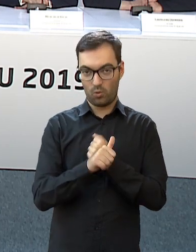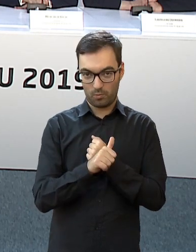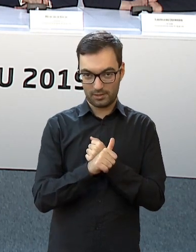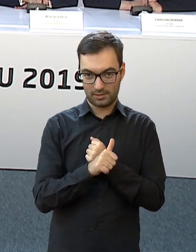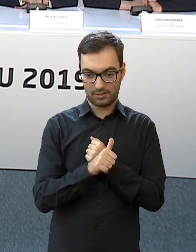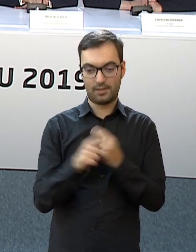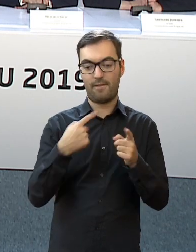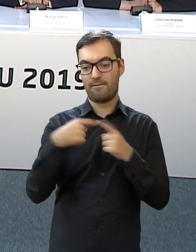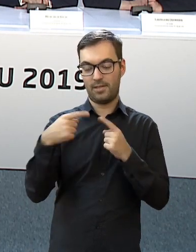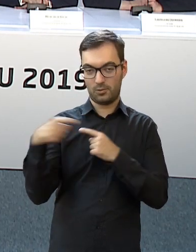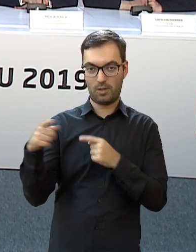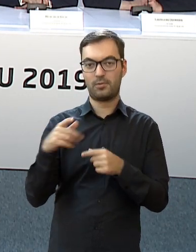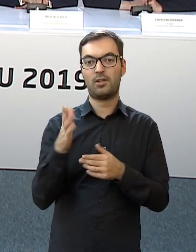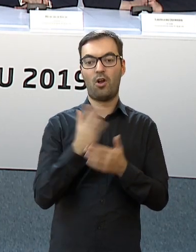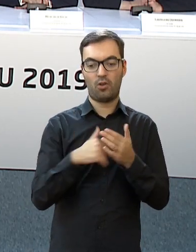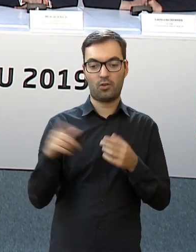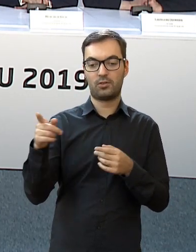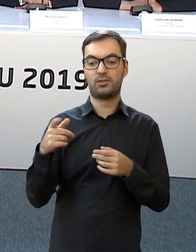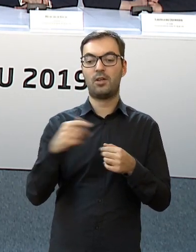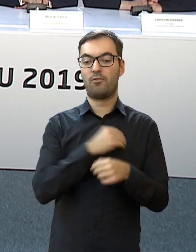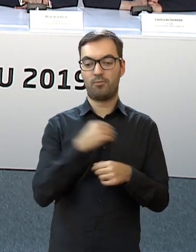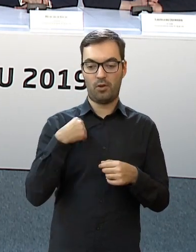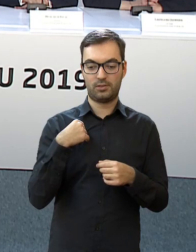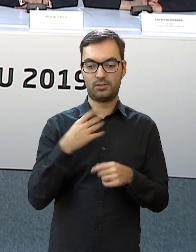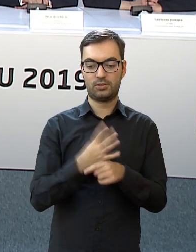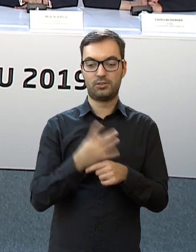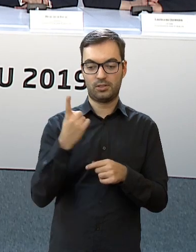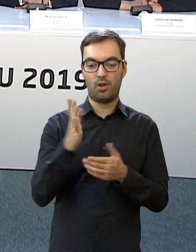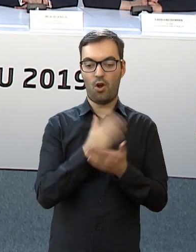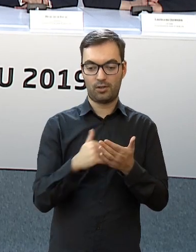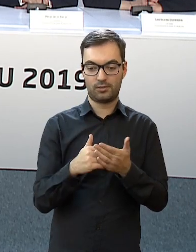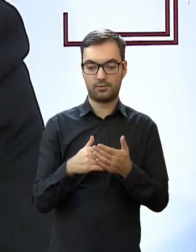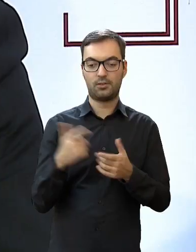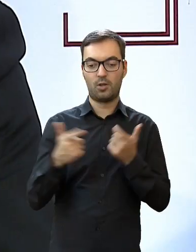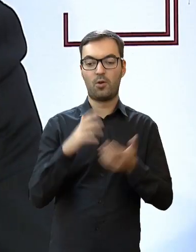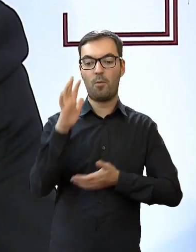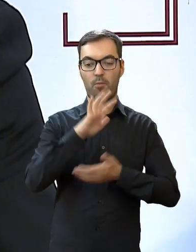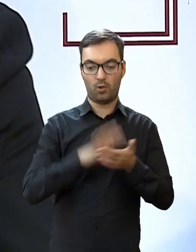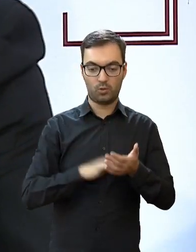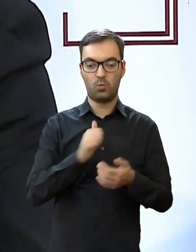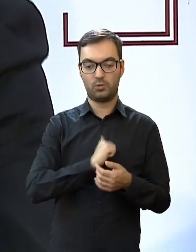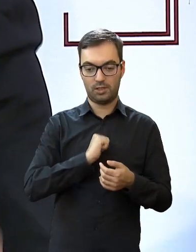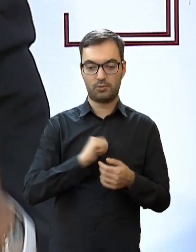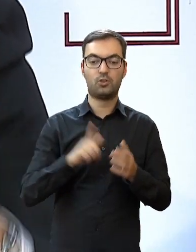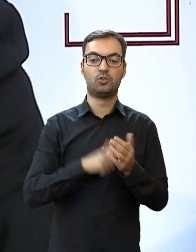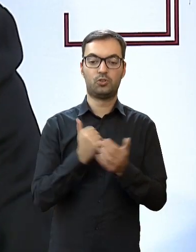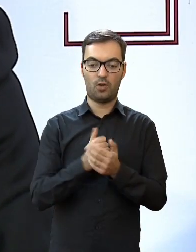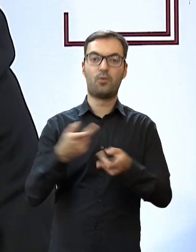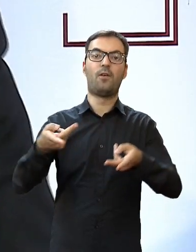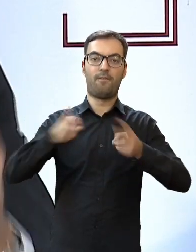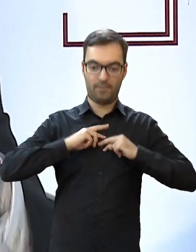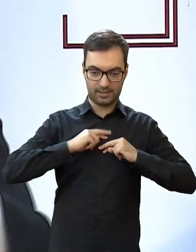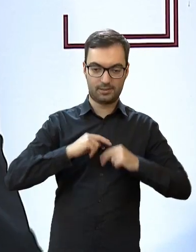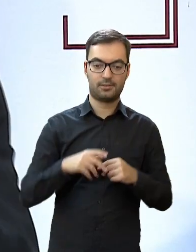wysyłamy to do komisji okręgowych. Okręgowe w Polsce w 41 okręgach sporządzają protokoły u siebie. Znowu te protokoły do nas